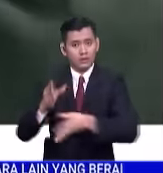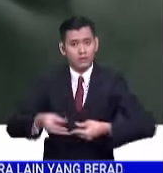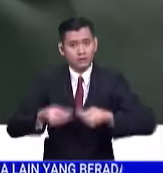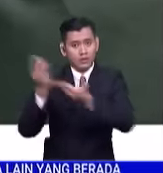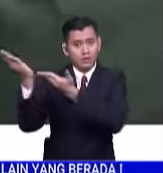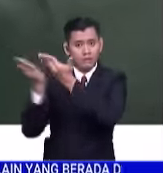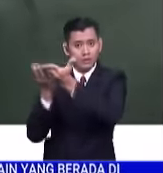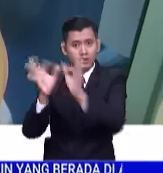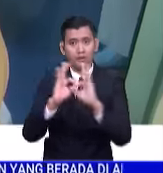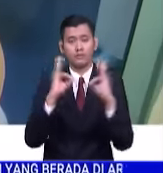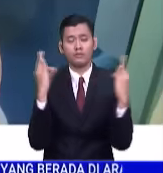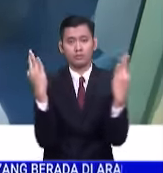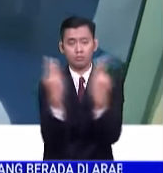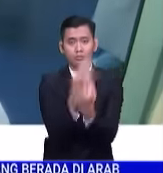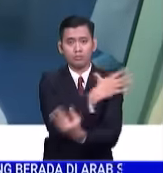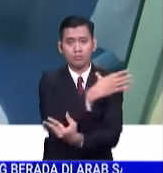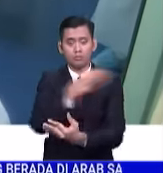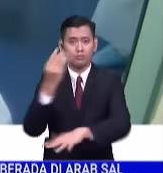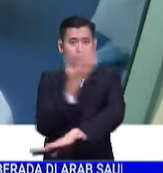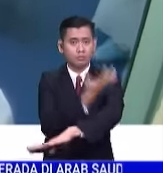untuk keluarga dan waris.